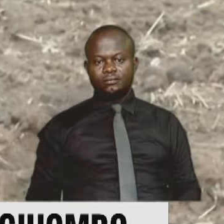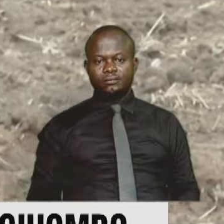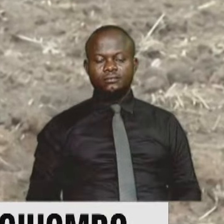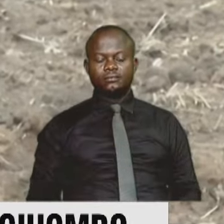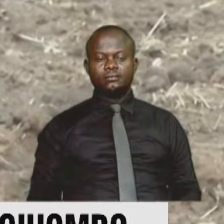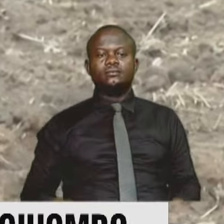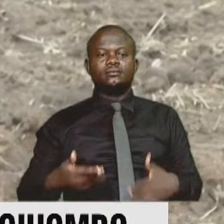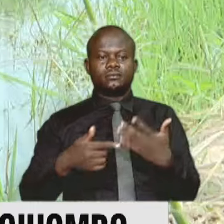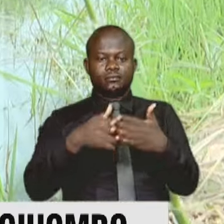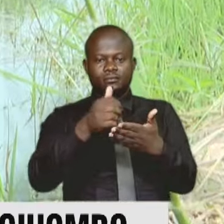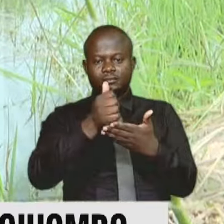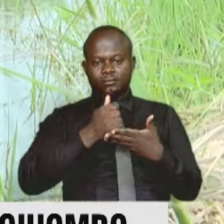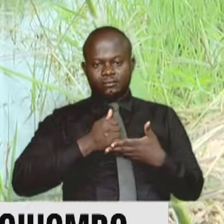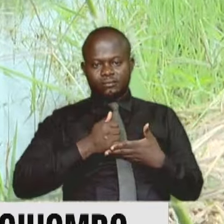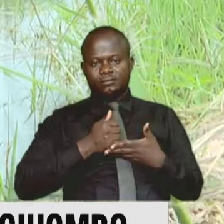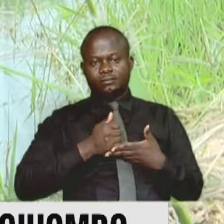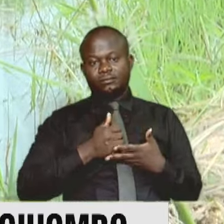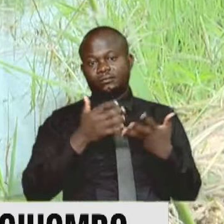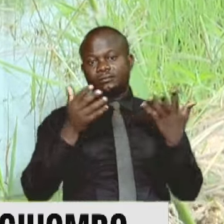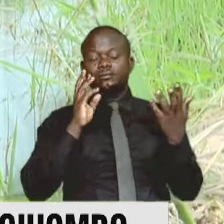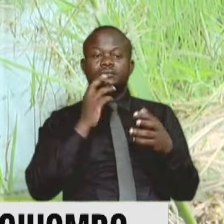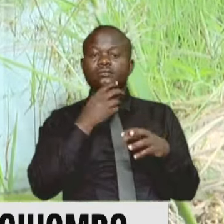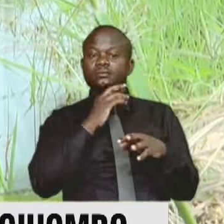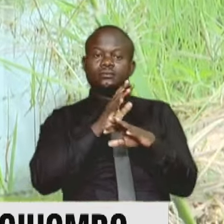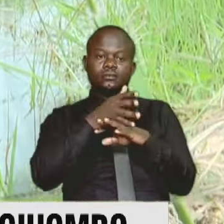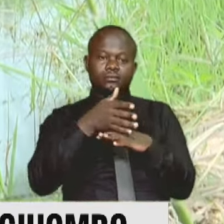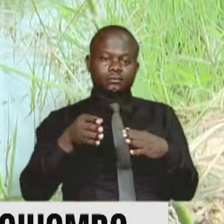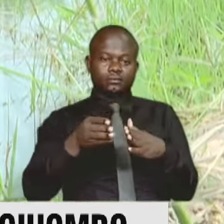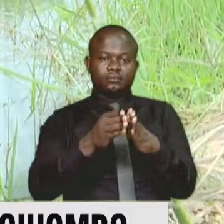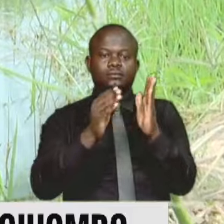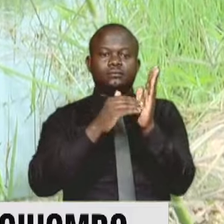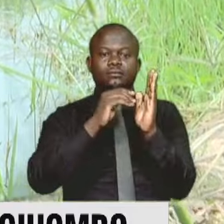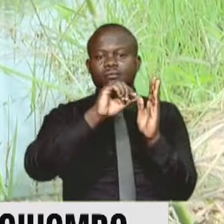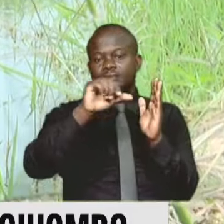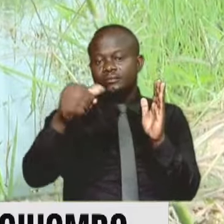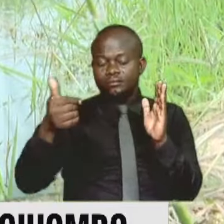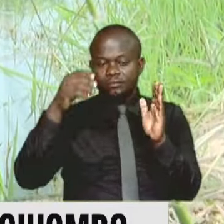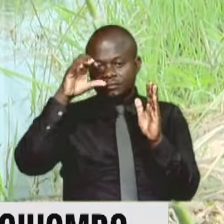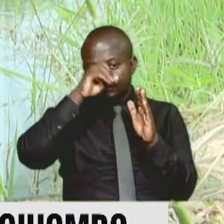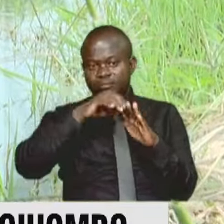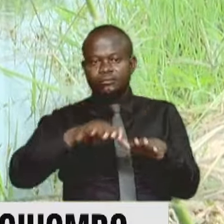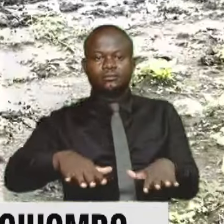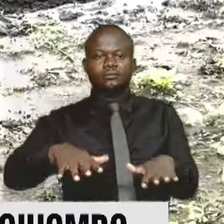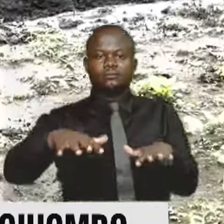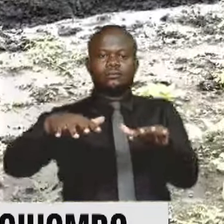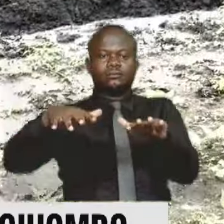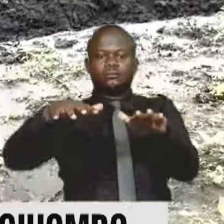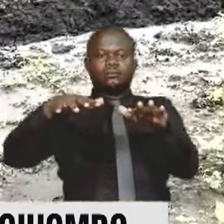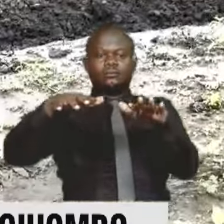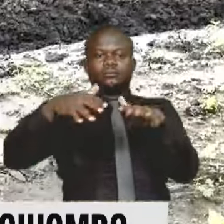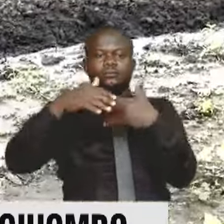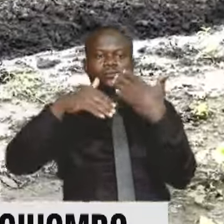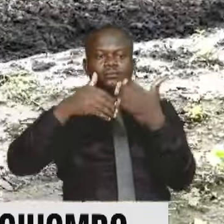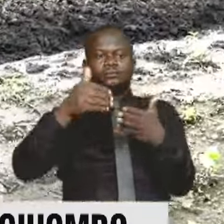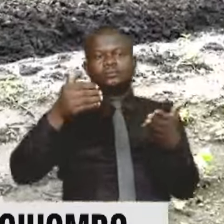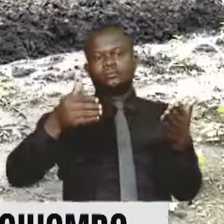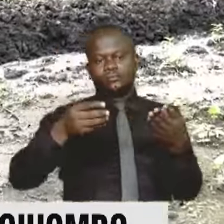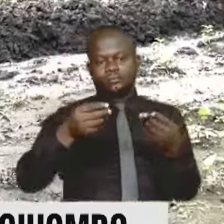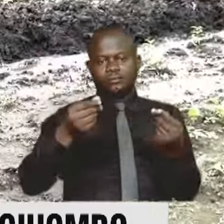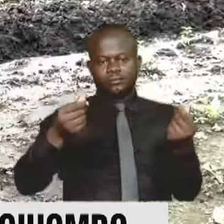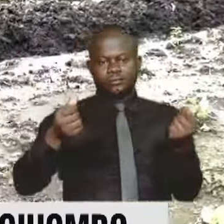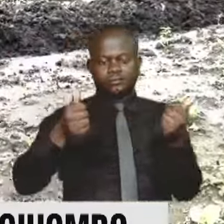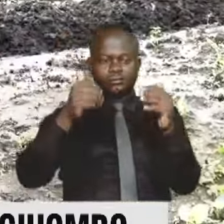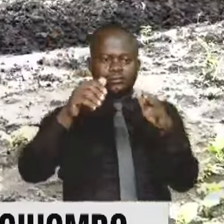Ibyo byadufasha. Uretse aya mazi arenga imiyoboro ngo hari n'andi ava mu buhumekero bw'iki gishanga cyangwa buffer zone akangiza imyaka